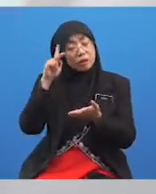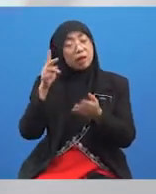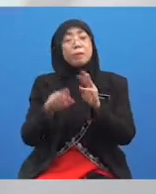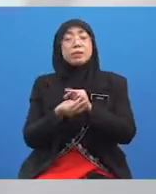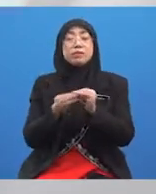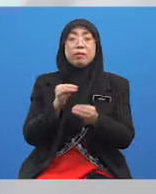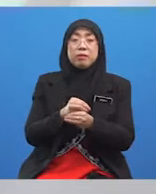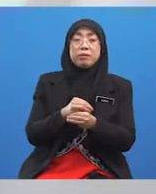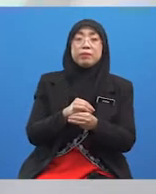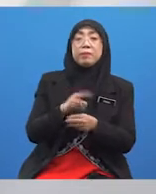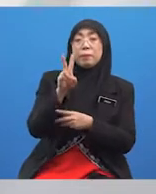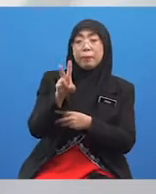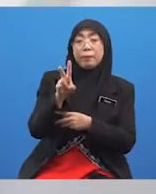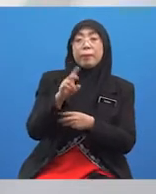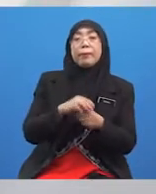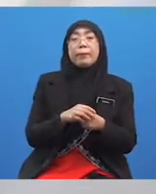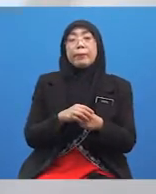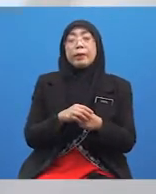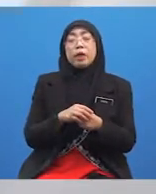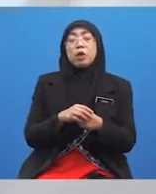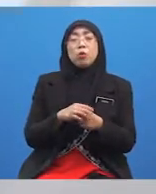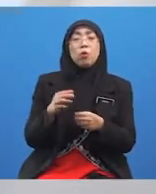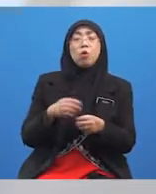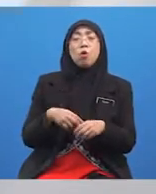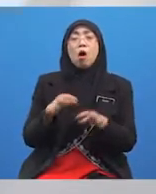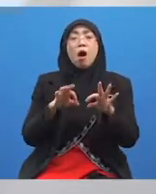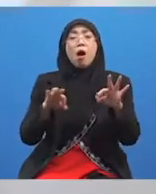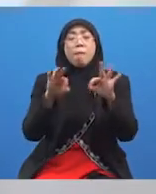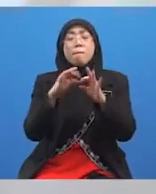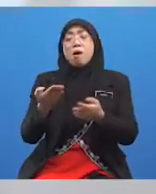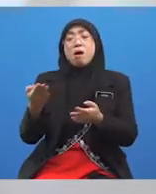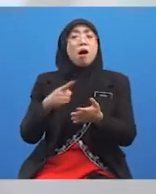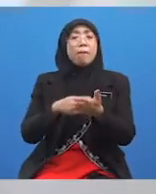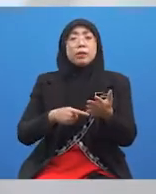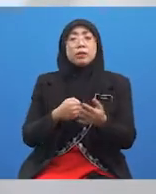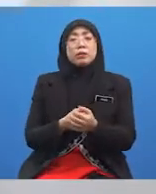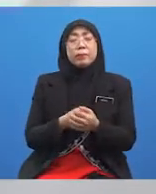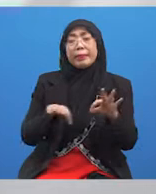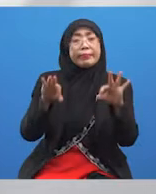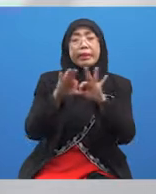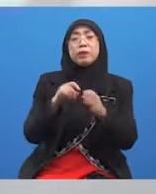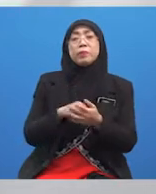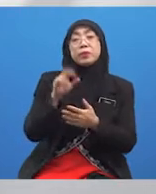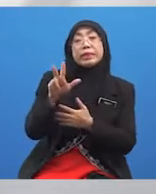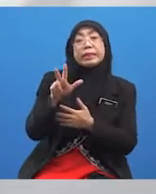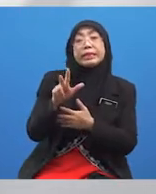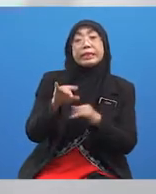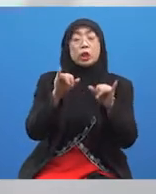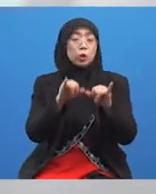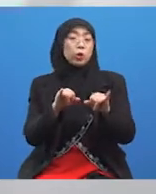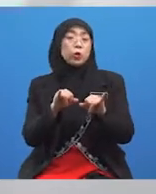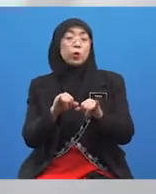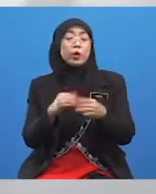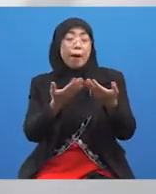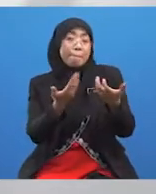masalah. Fakta kedua, mengenal pasti keperluan organisasi. Fakta ketiga, menentukan spesifikasi. Fakta